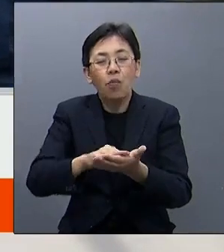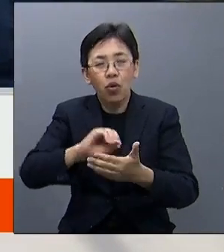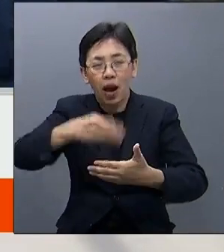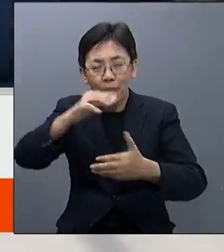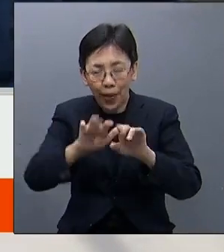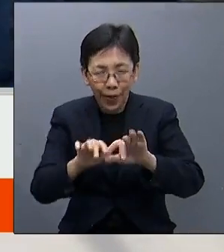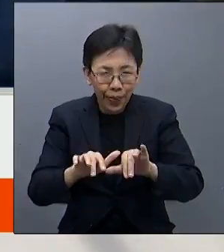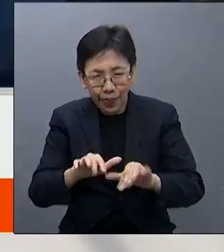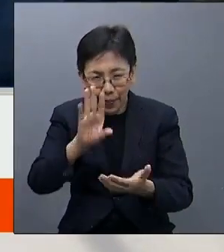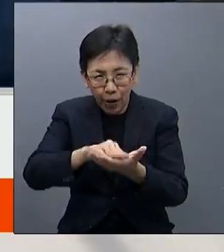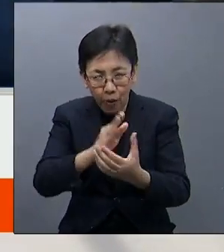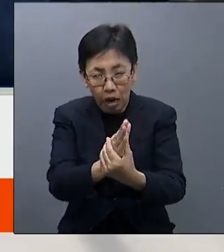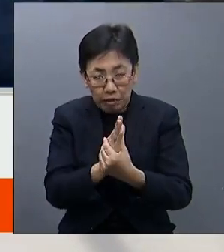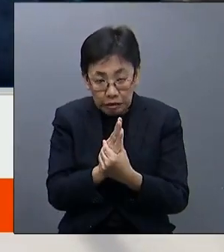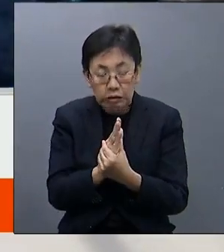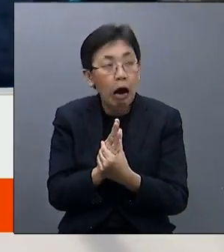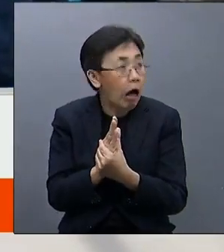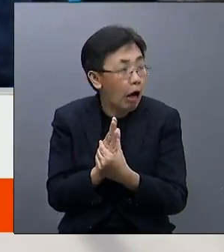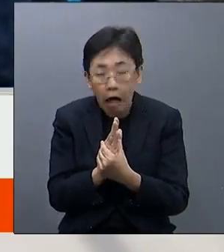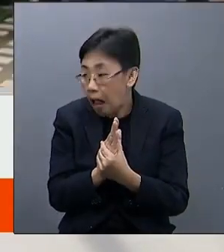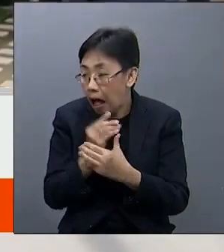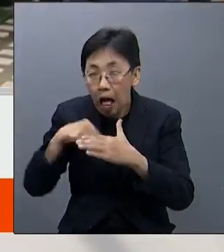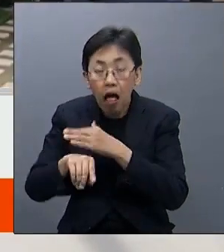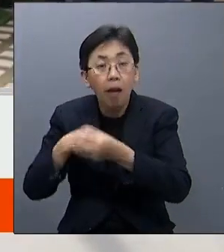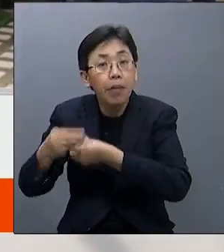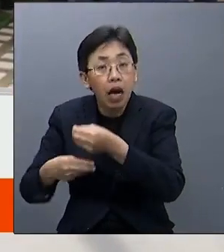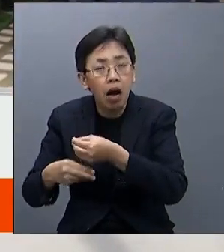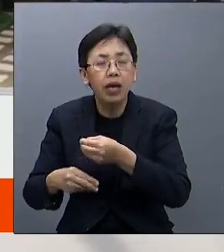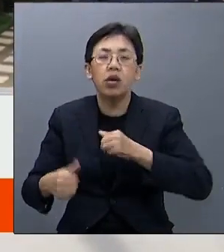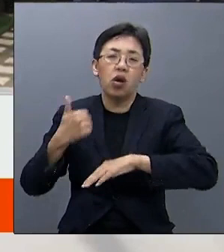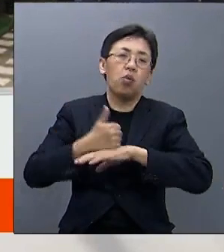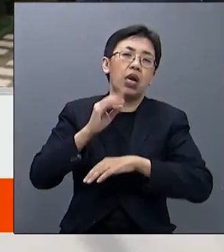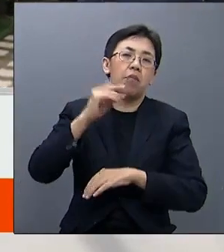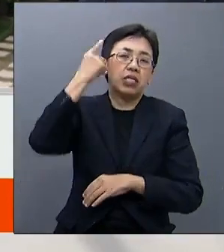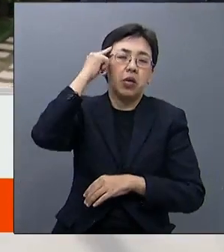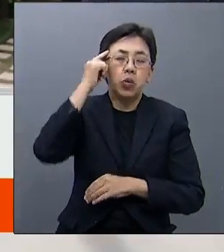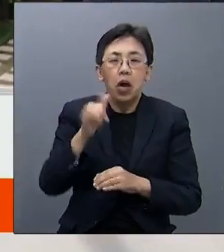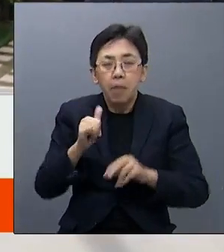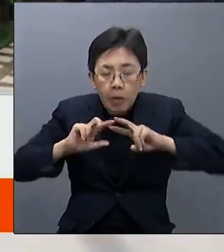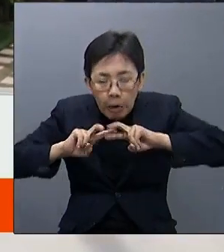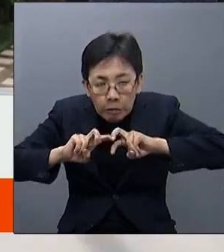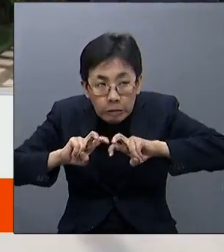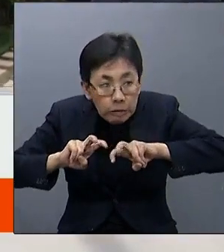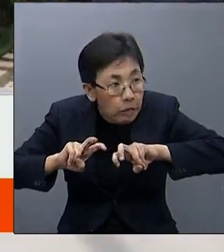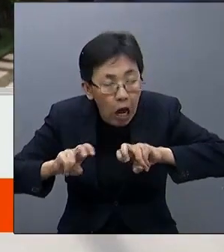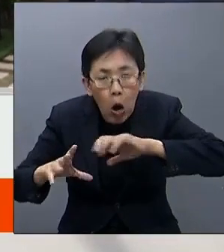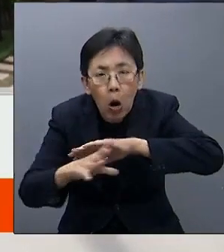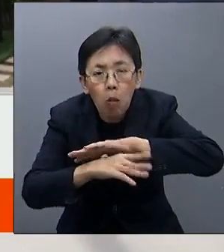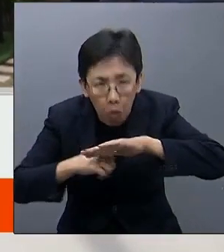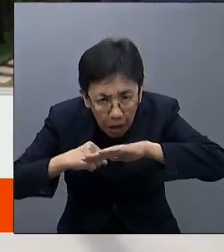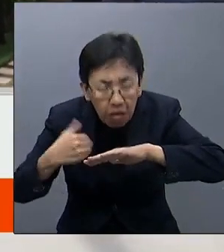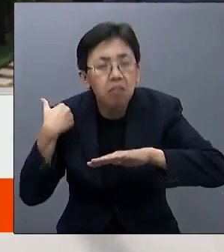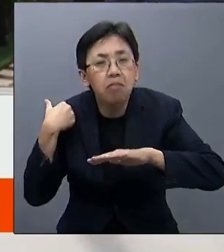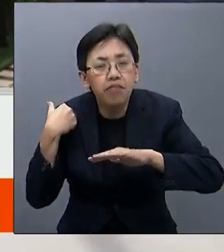แล้วก็อีกด้านหนึ่งคือหน่วยงานอาจจะไม่ทราบแล้วก็เป็นเรื่องของการแฮกเข้าไปนะครับซึ่งตัวนี้ทาง